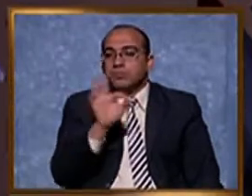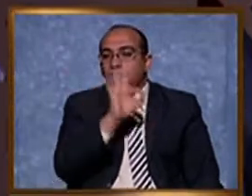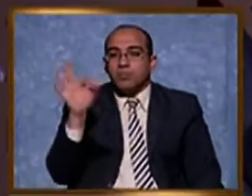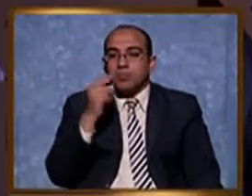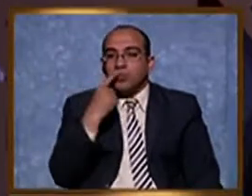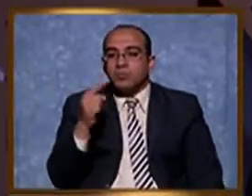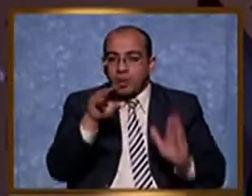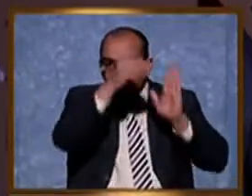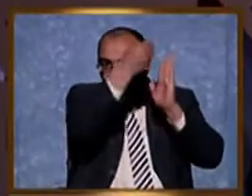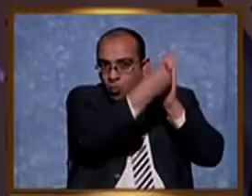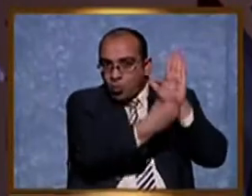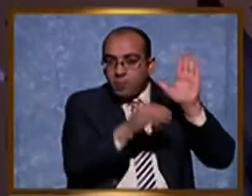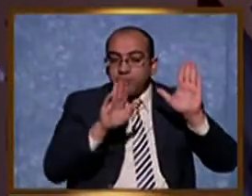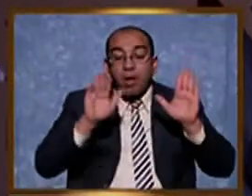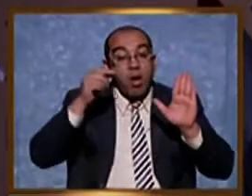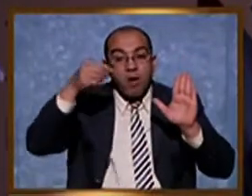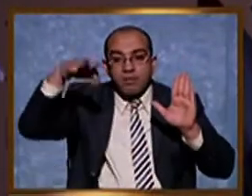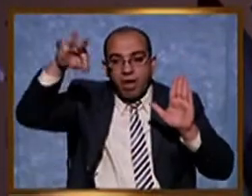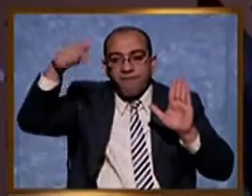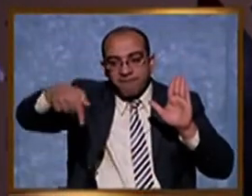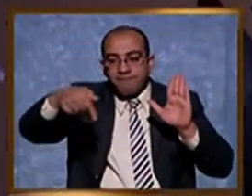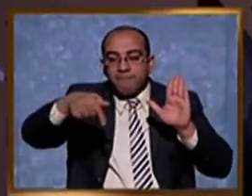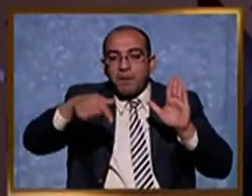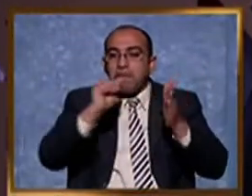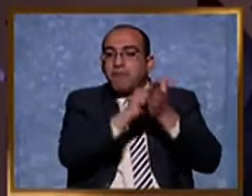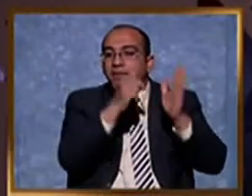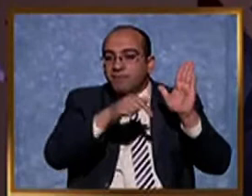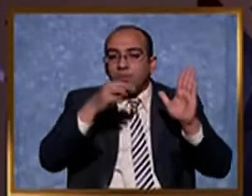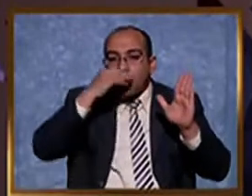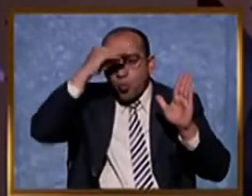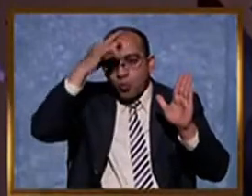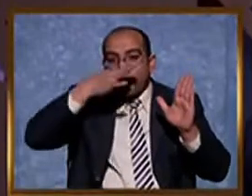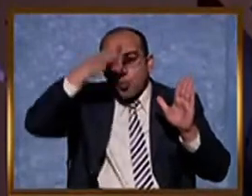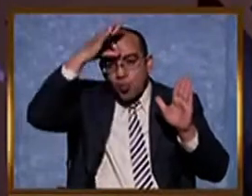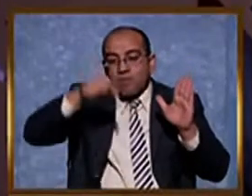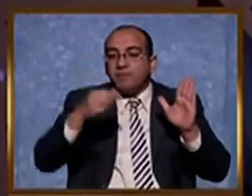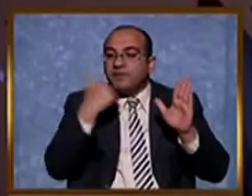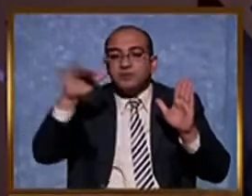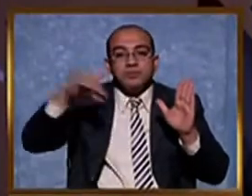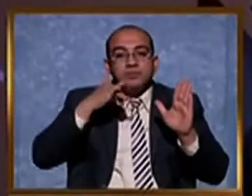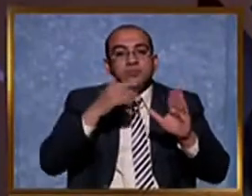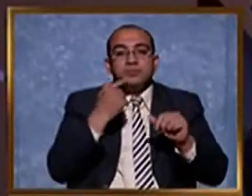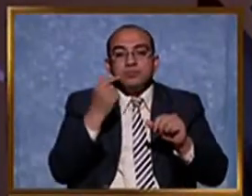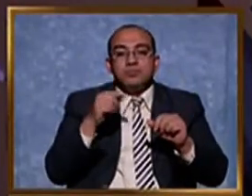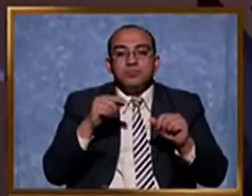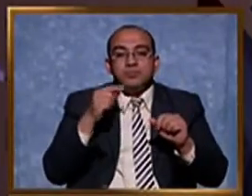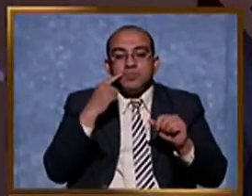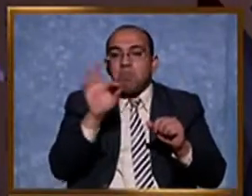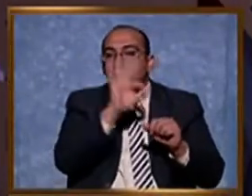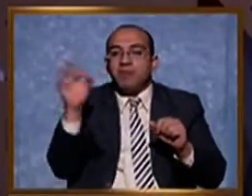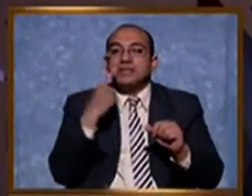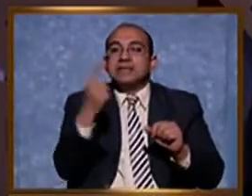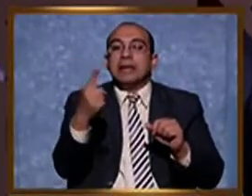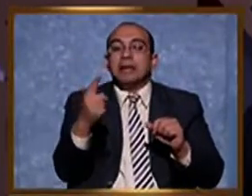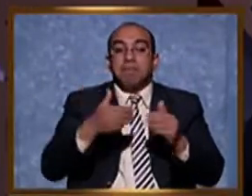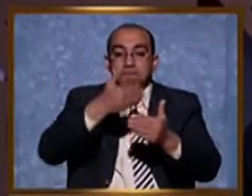دوت بالشكل المناسب وبالحجم المناسب للشيء اللي انا التقطته وما جاليش حد فافضل معرفه لمده